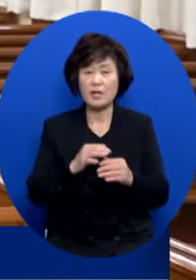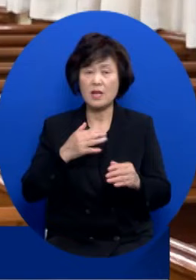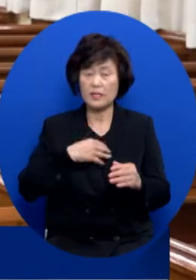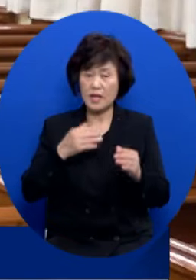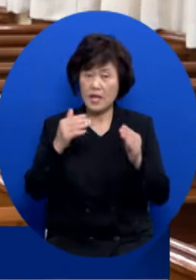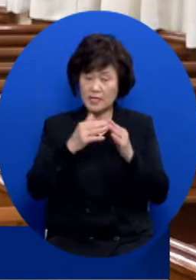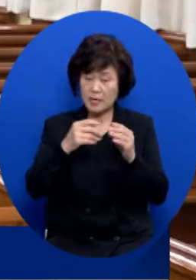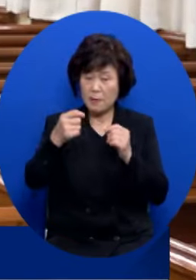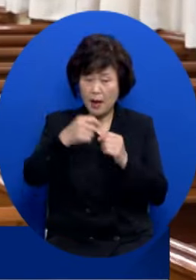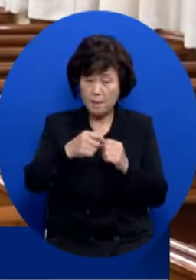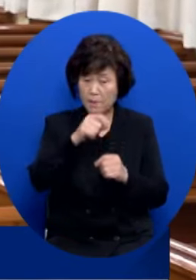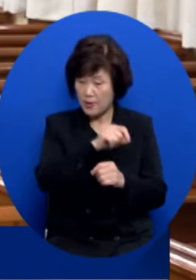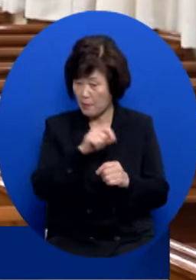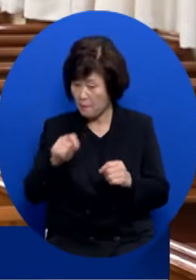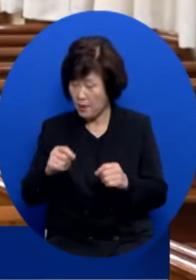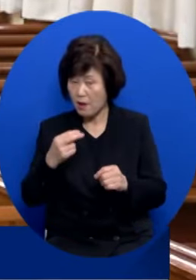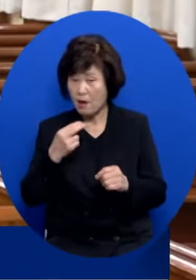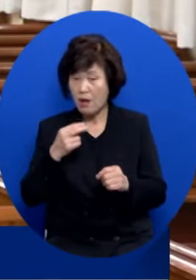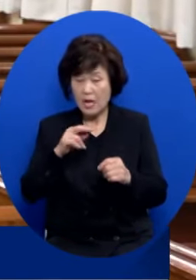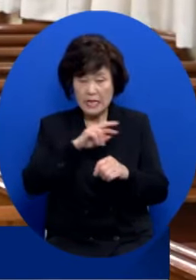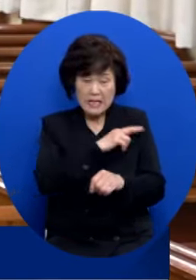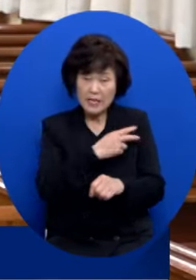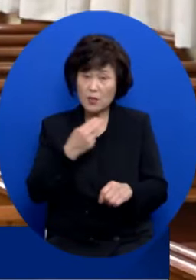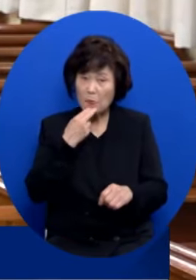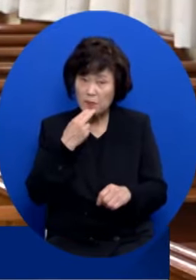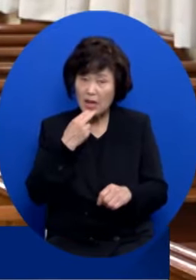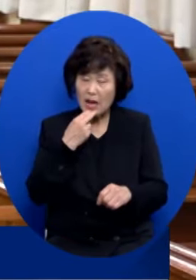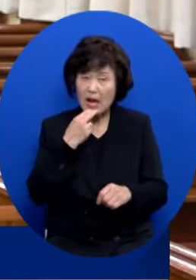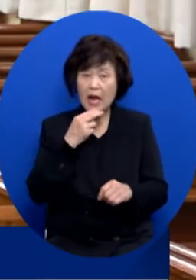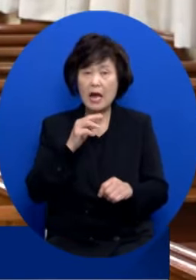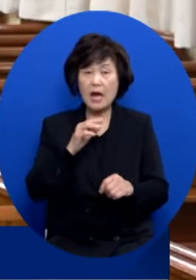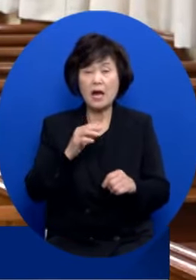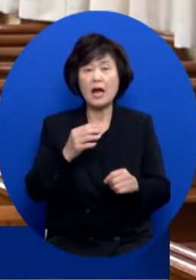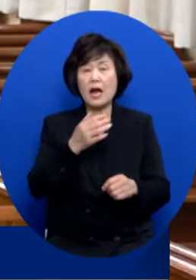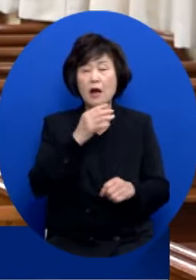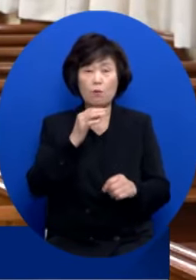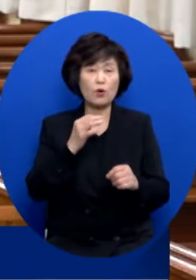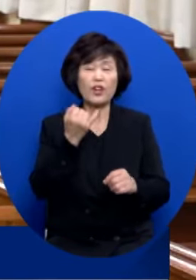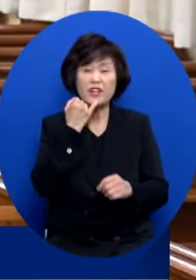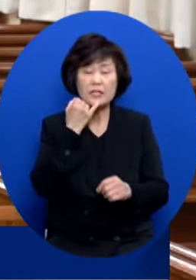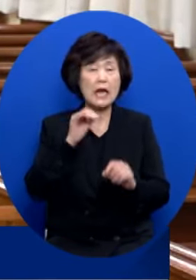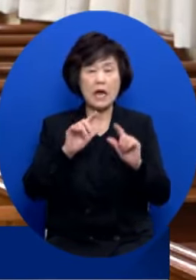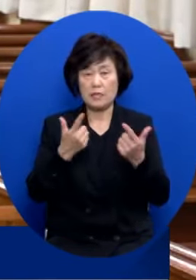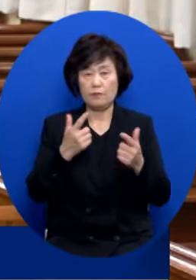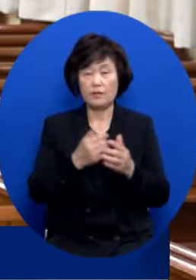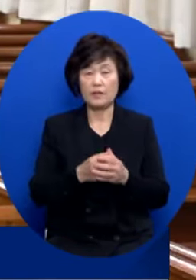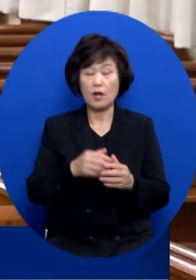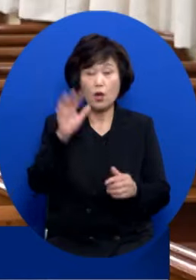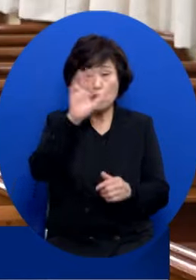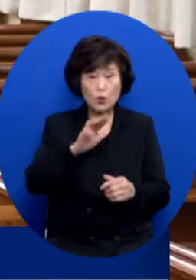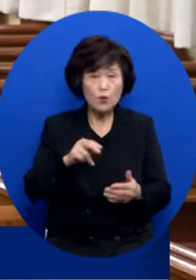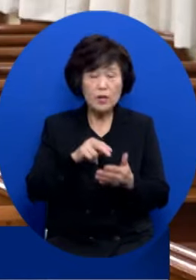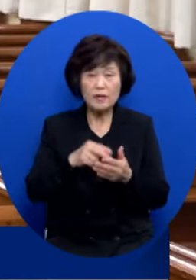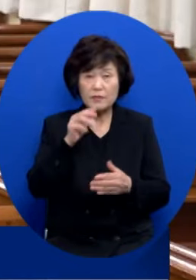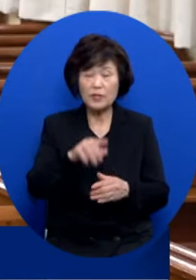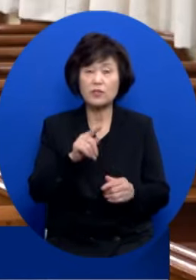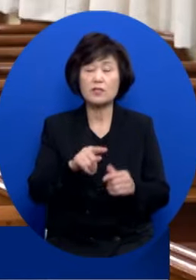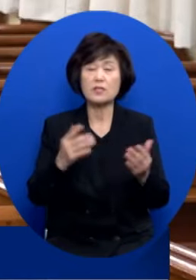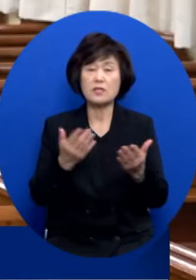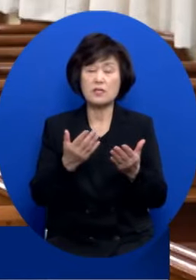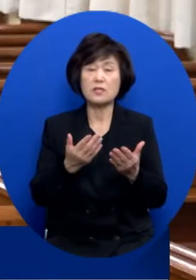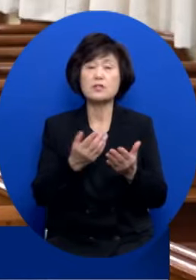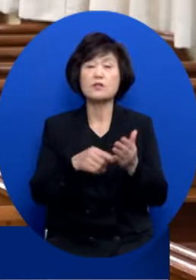아니더라고요 예 그래서 우리 전국적으로 또 우리 총회적으로이 일을 위해